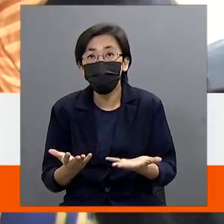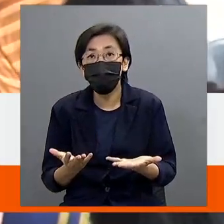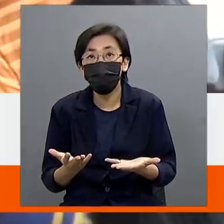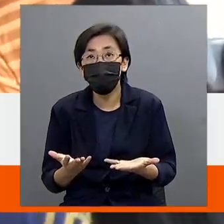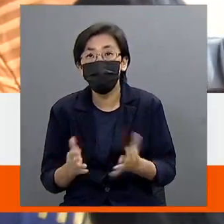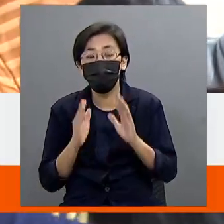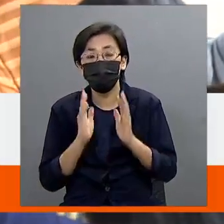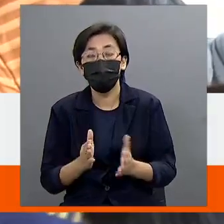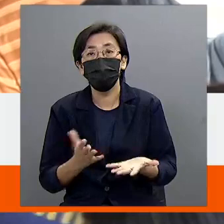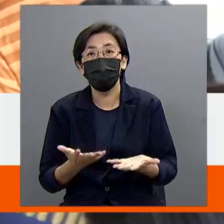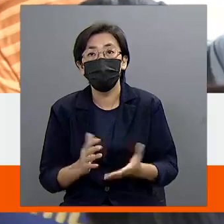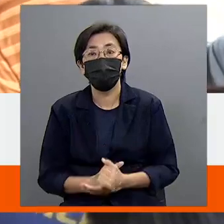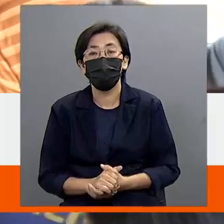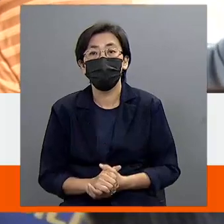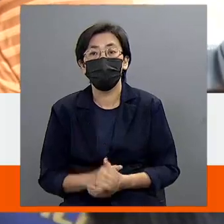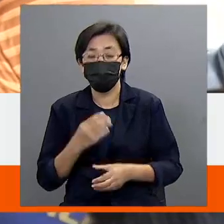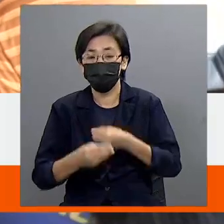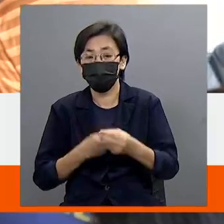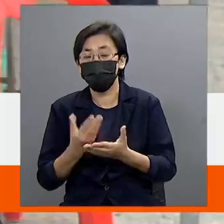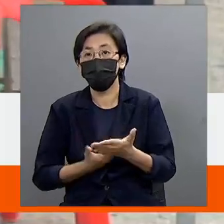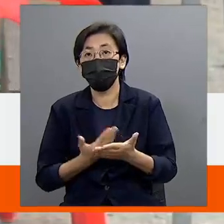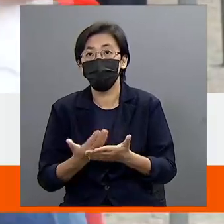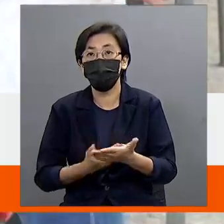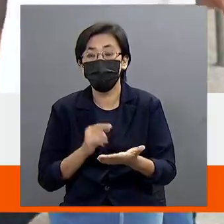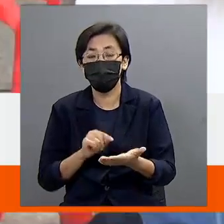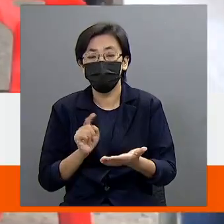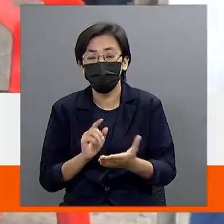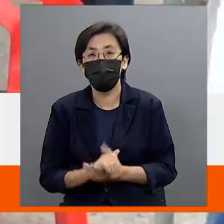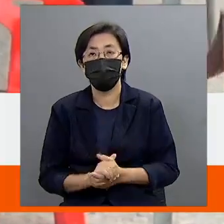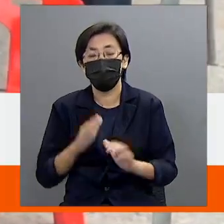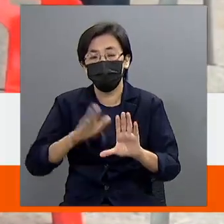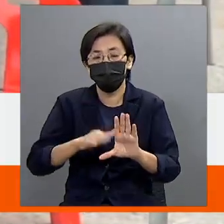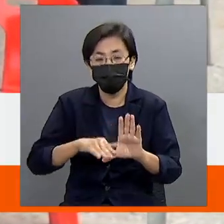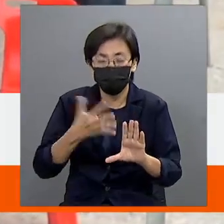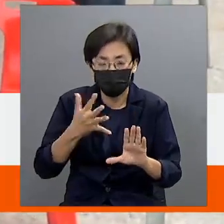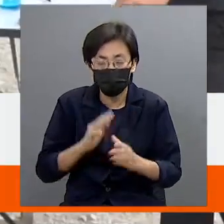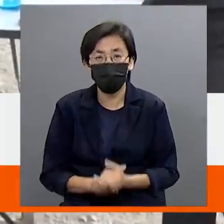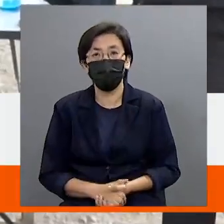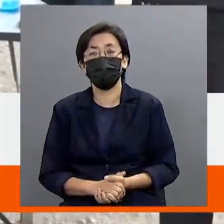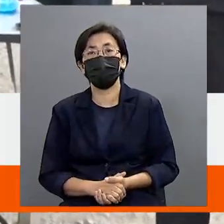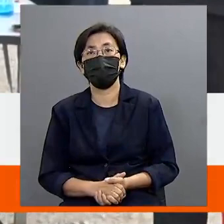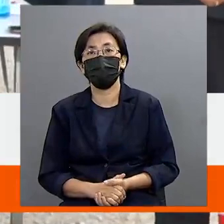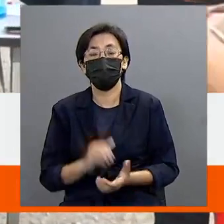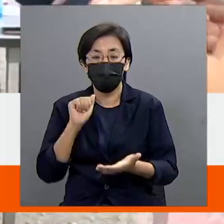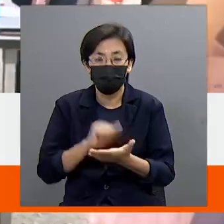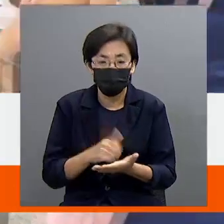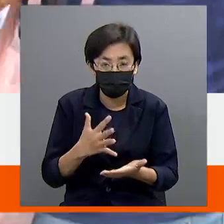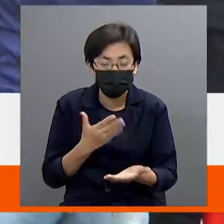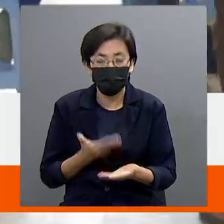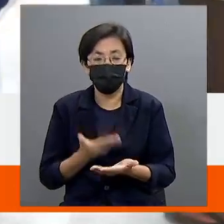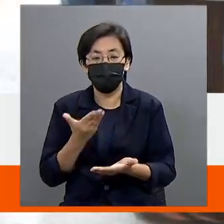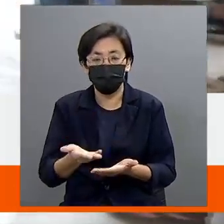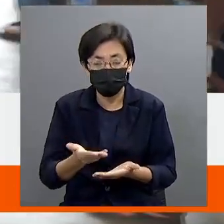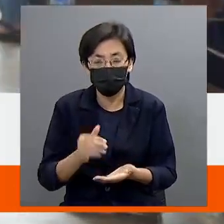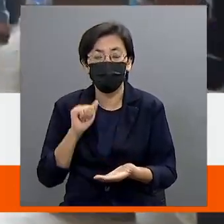ของผู้เป็นผู้ค้าโดยถูกต้องเนี่ยนะครับเช่นไม่ได้เป็นผู้ลงทะเบียนไม่ได้เป็นผู้กดจองกดซื้อจองโควต้าเนี่ยอันนี้กลุ่